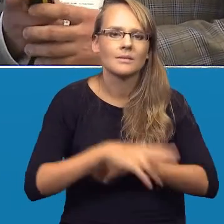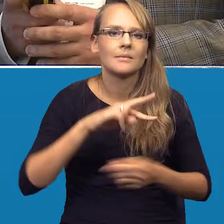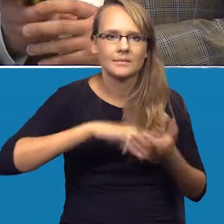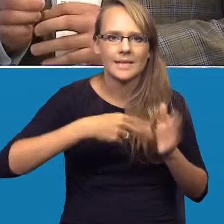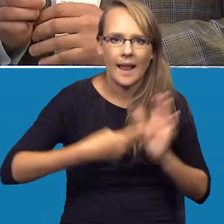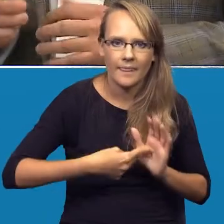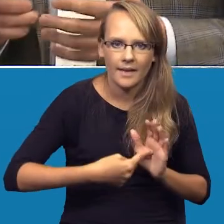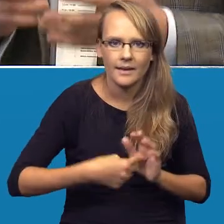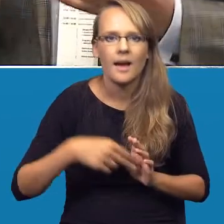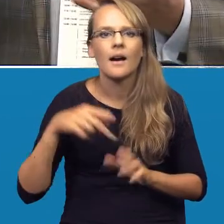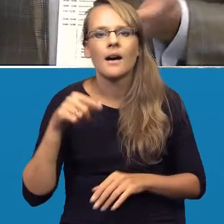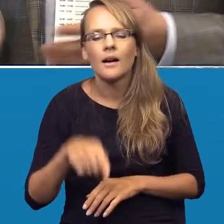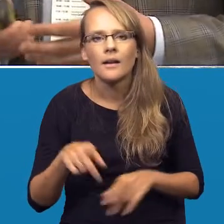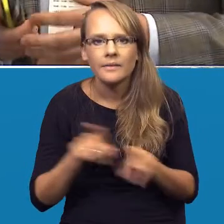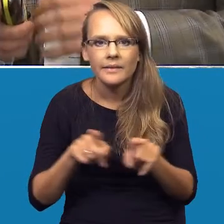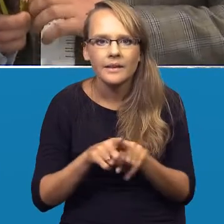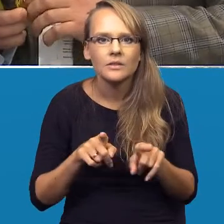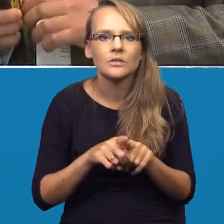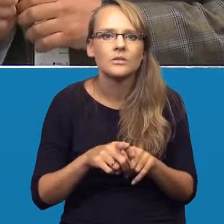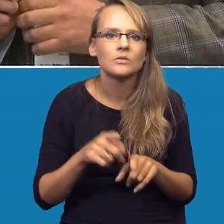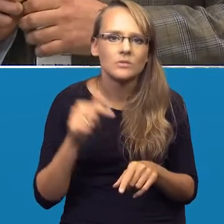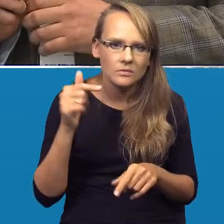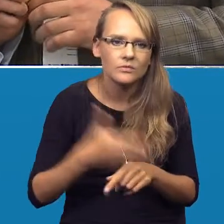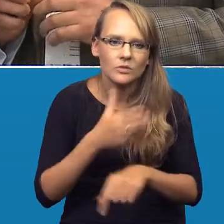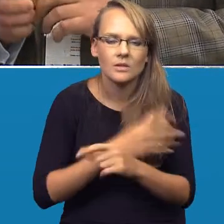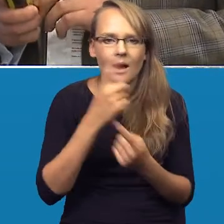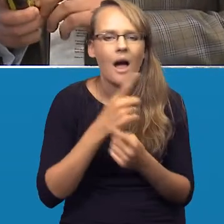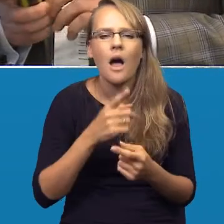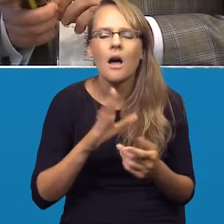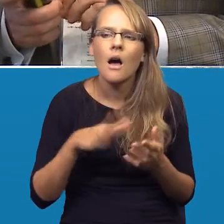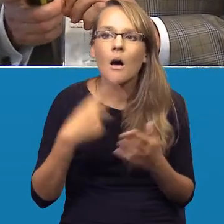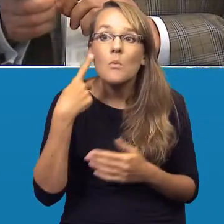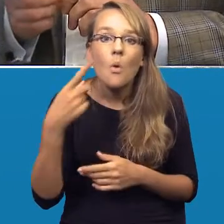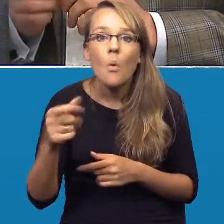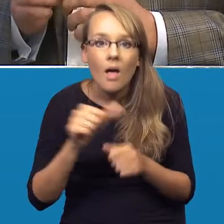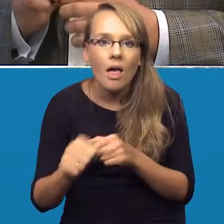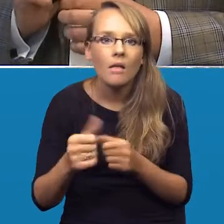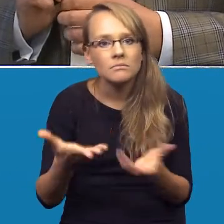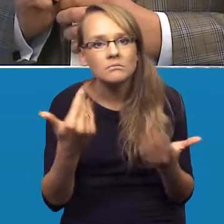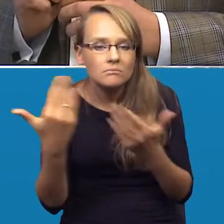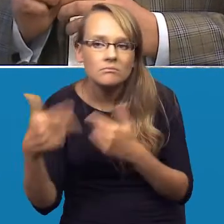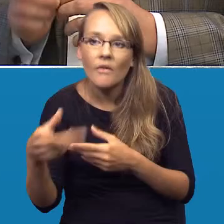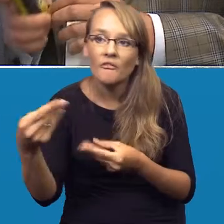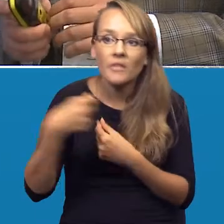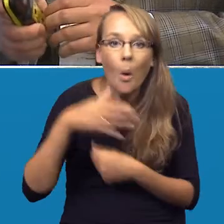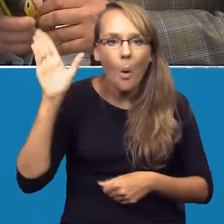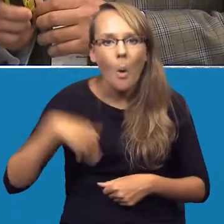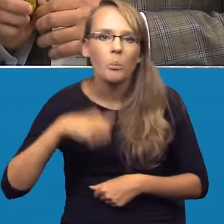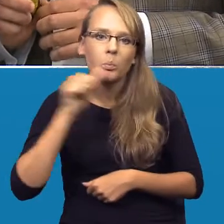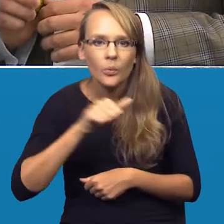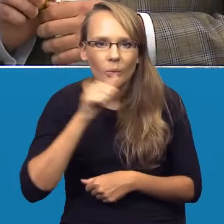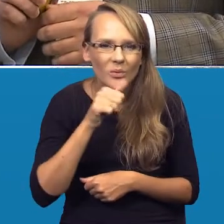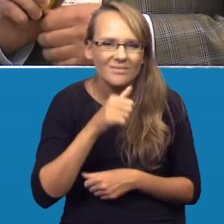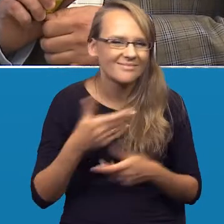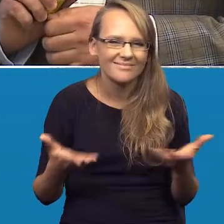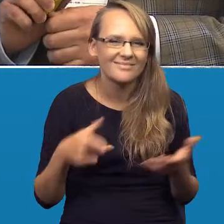powinno być to tworzone to tak ad hoc, że jest nabór, jest jakieś dofinansowanie, no to może spróbujemy, ponieważ programy